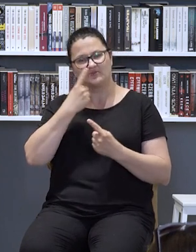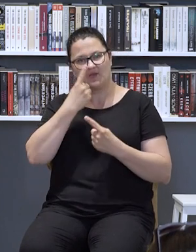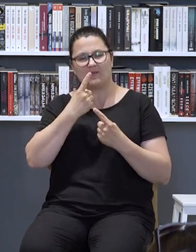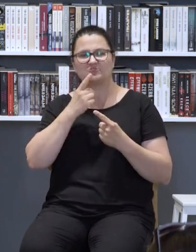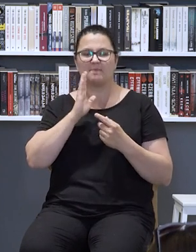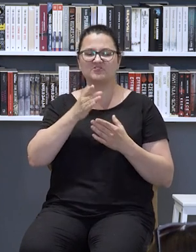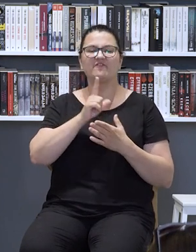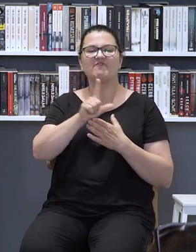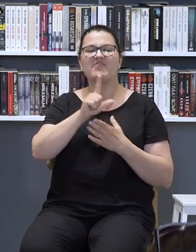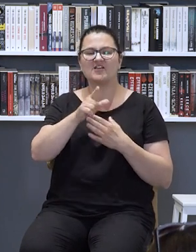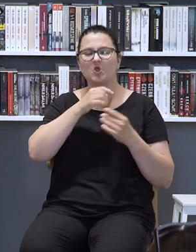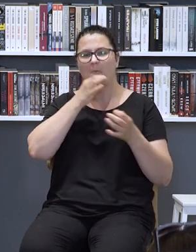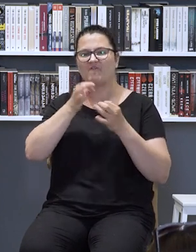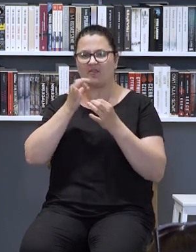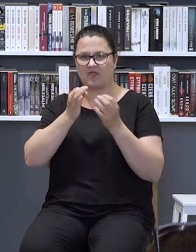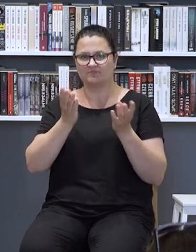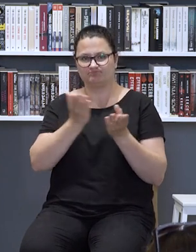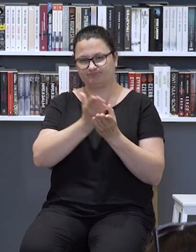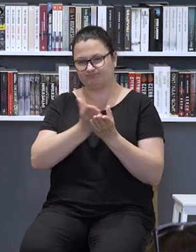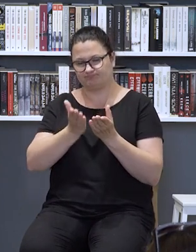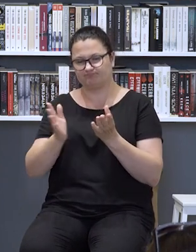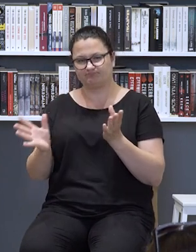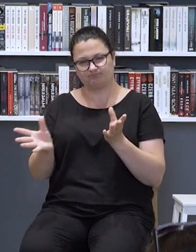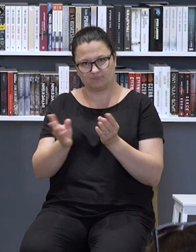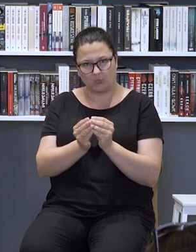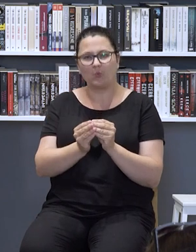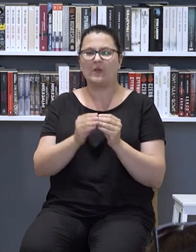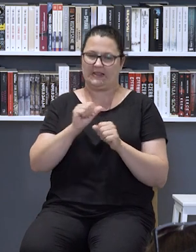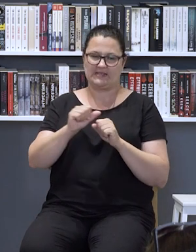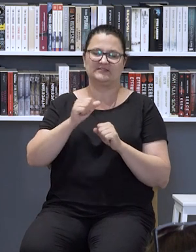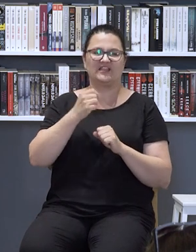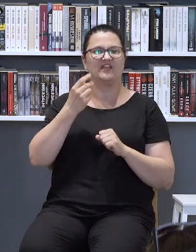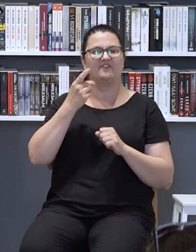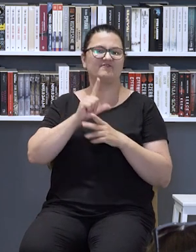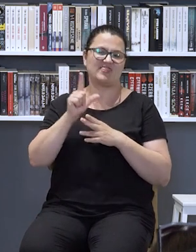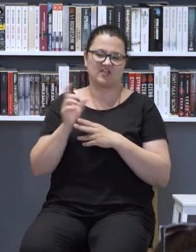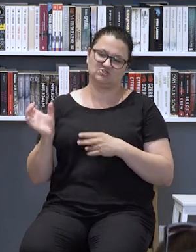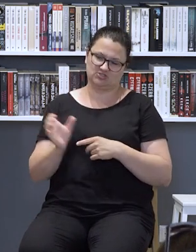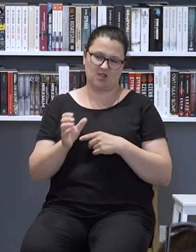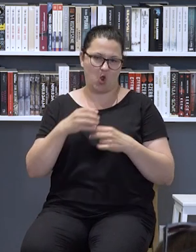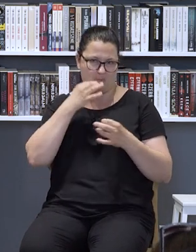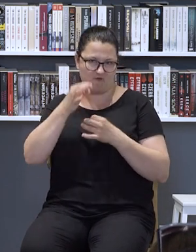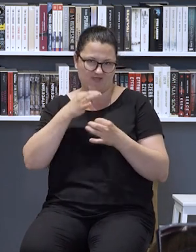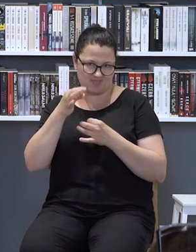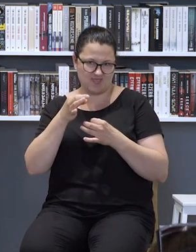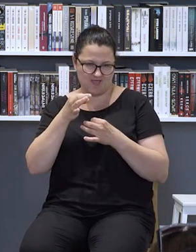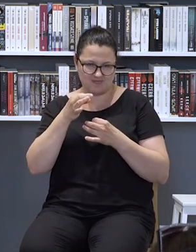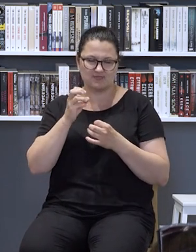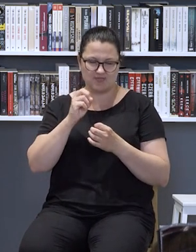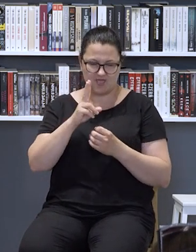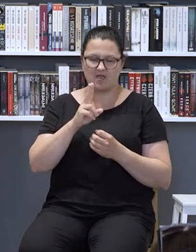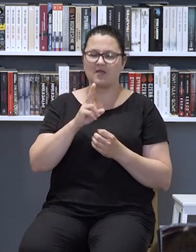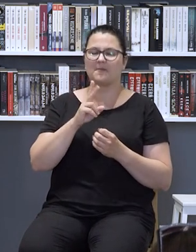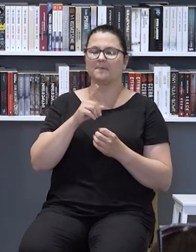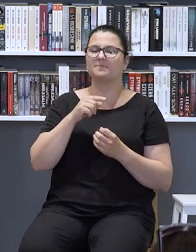będzie 12 opowiadań. I jest tutaj 12 narracji. 2 opowiadania są